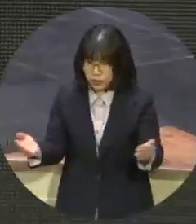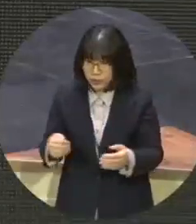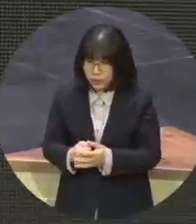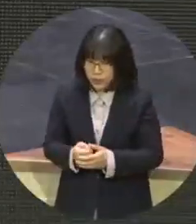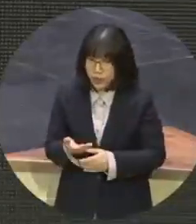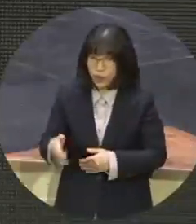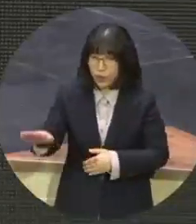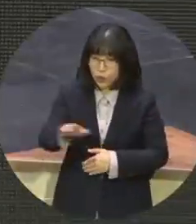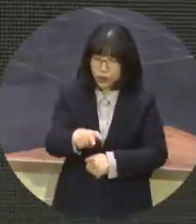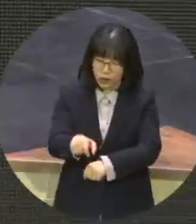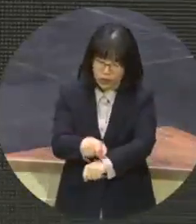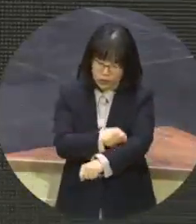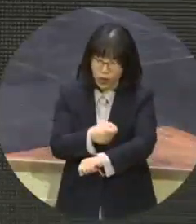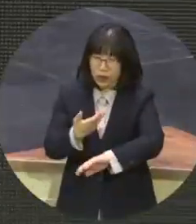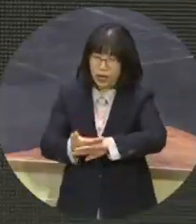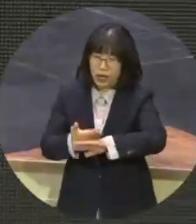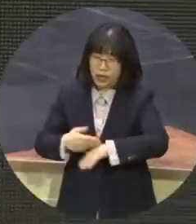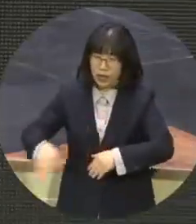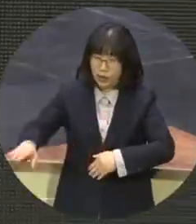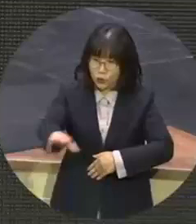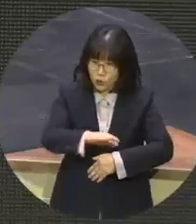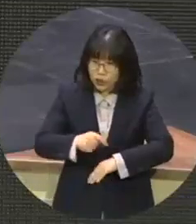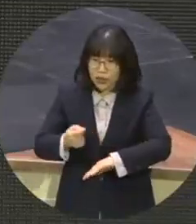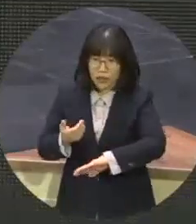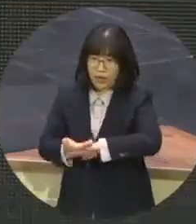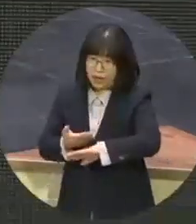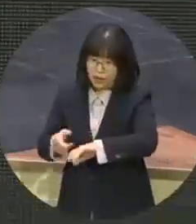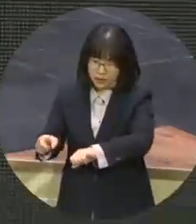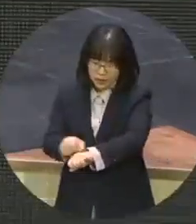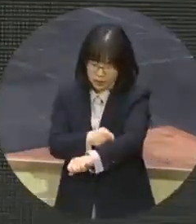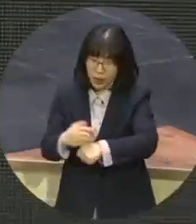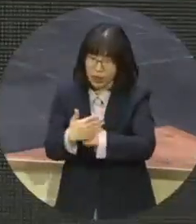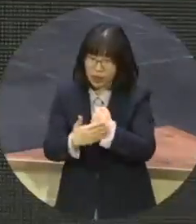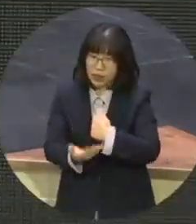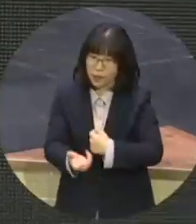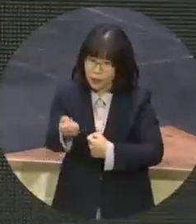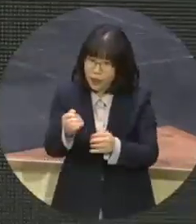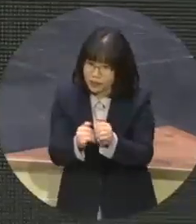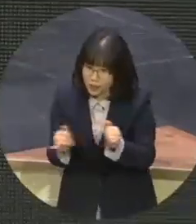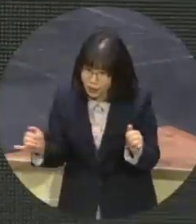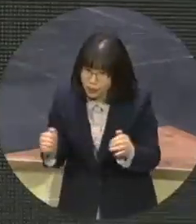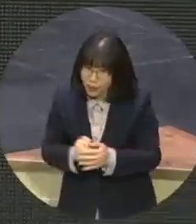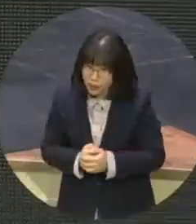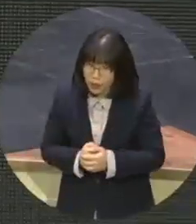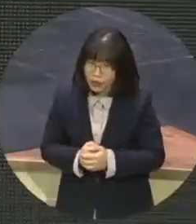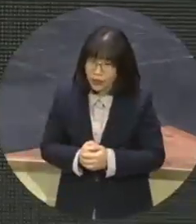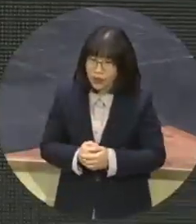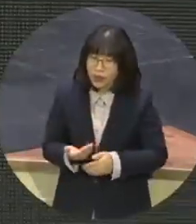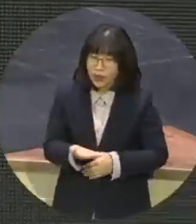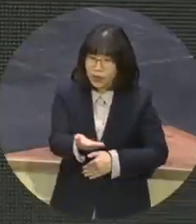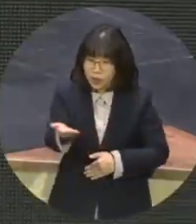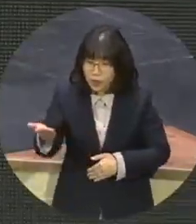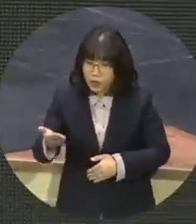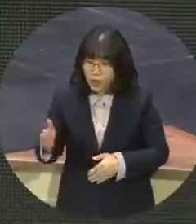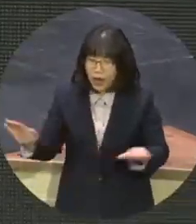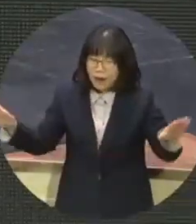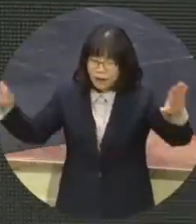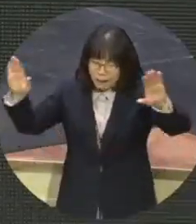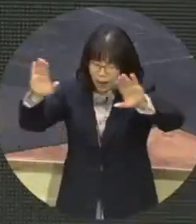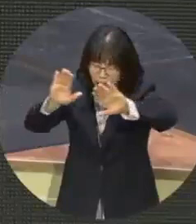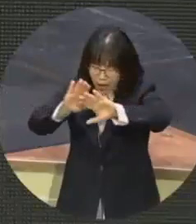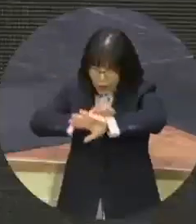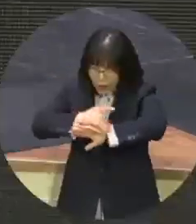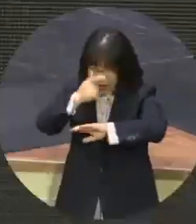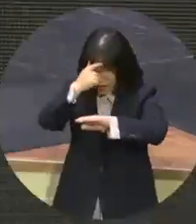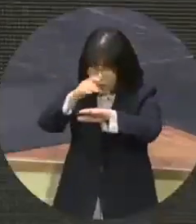아멘. 네. 우리는 다르다고요. 네. 우리는 특별 은혜 받은 사람이에요. 네. 어디 하나님 앞에 나와서 이 심야 남들 잠자고 놀고